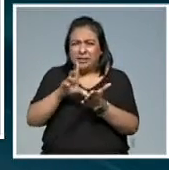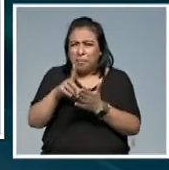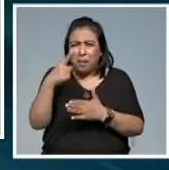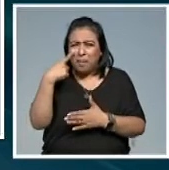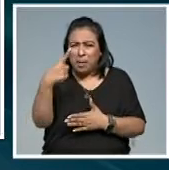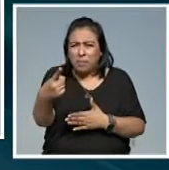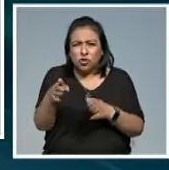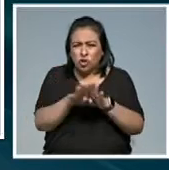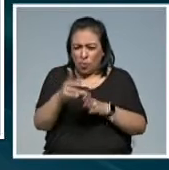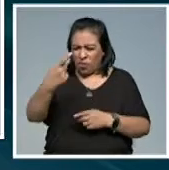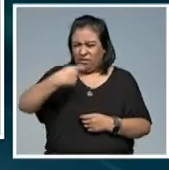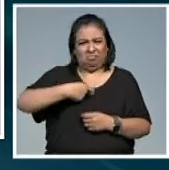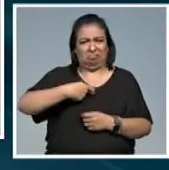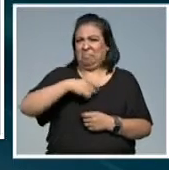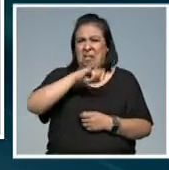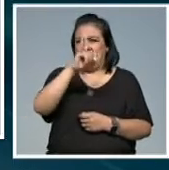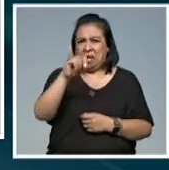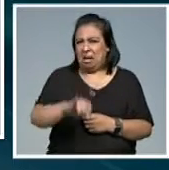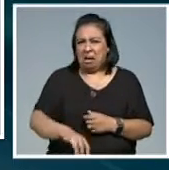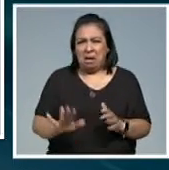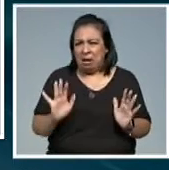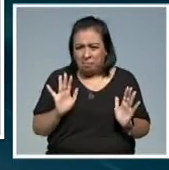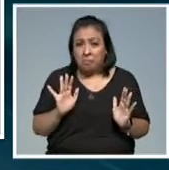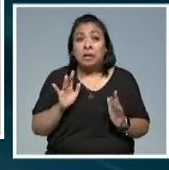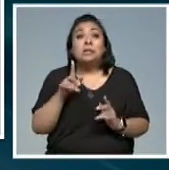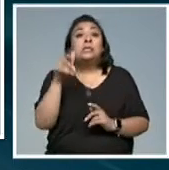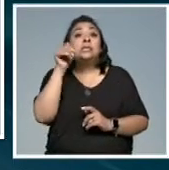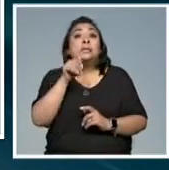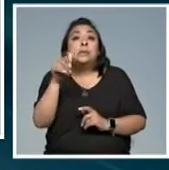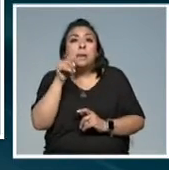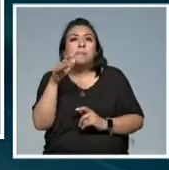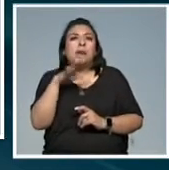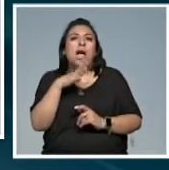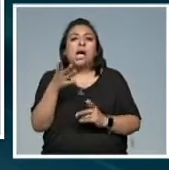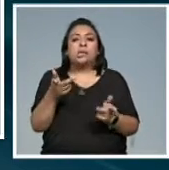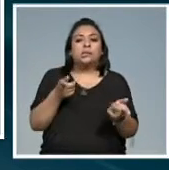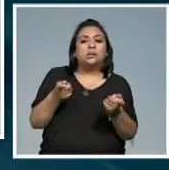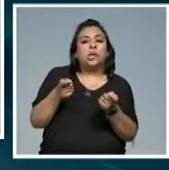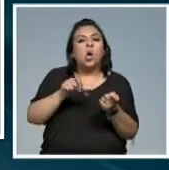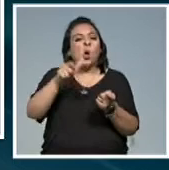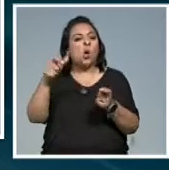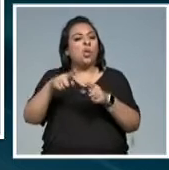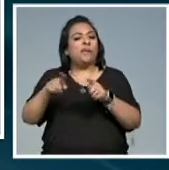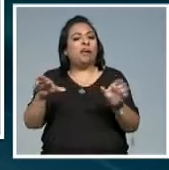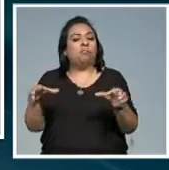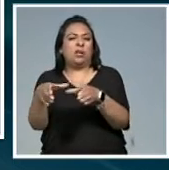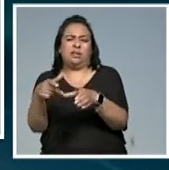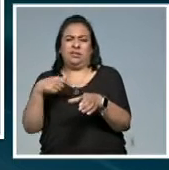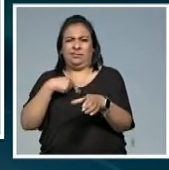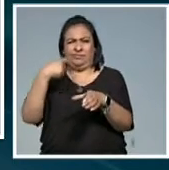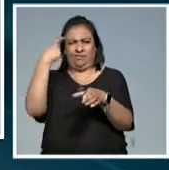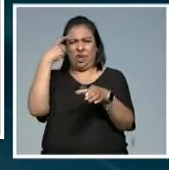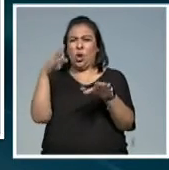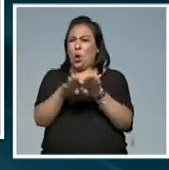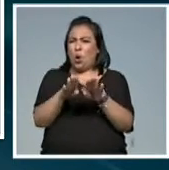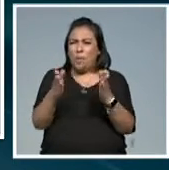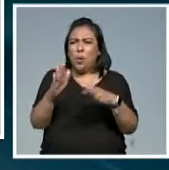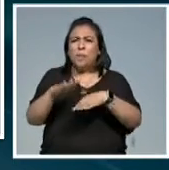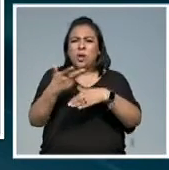no, come una forma di identità, viene sempre relegata in un altro margine dentro al margine. Mi sono chiesta come mai, anche perché poi nei